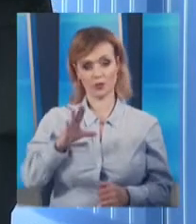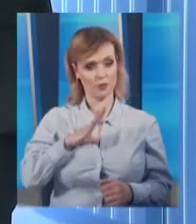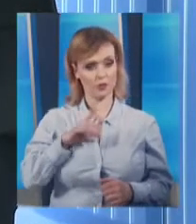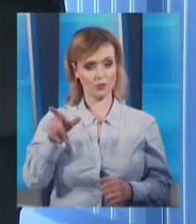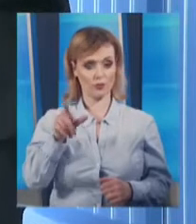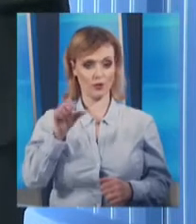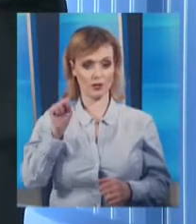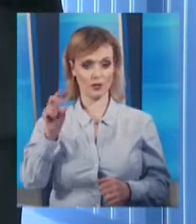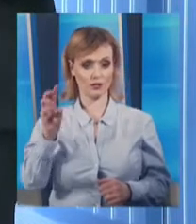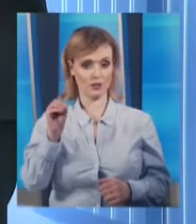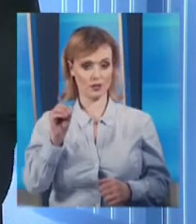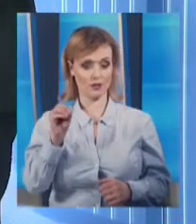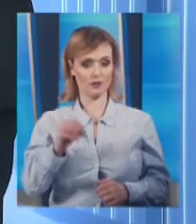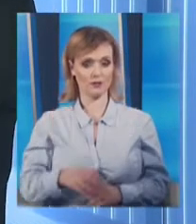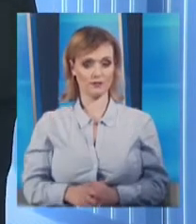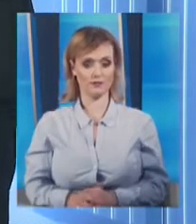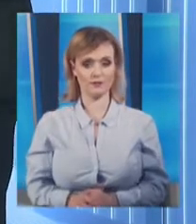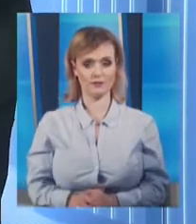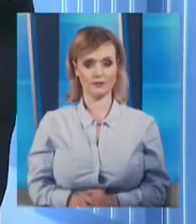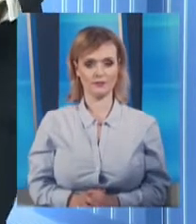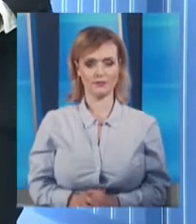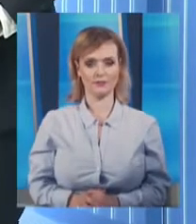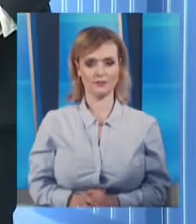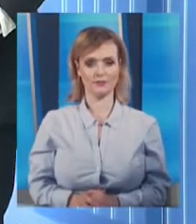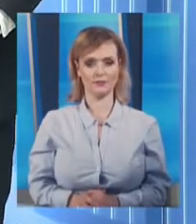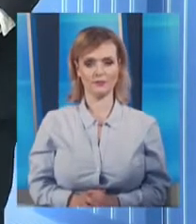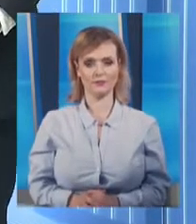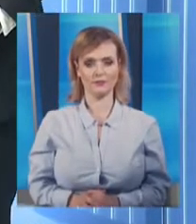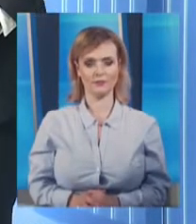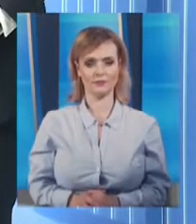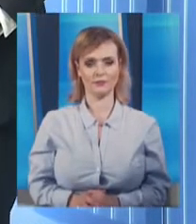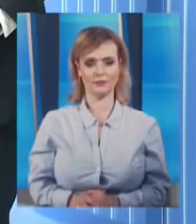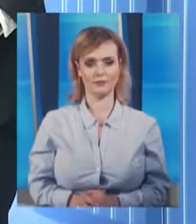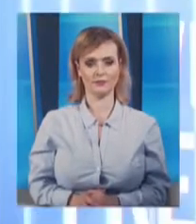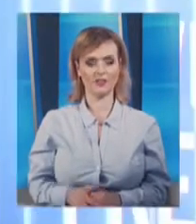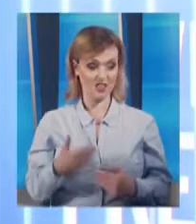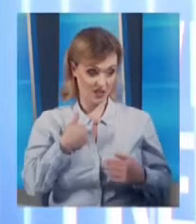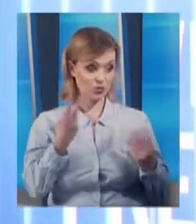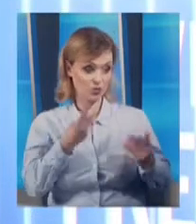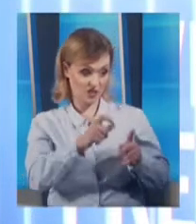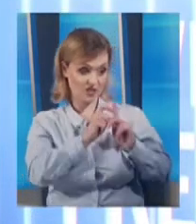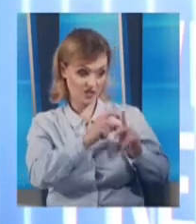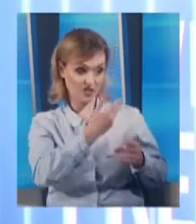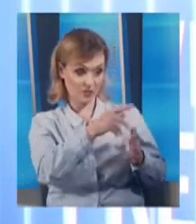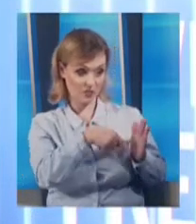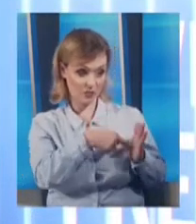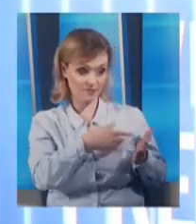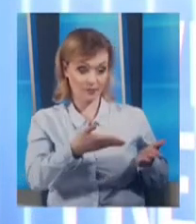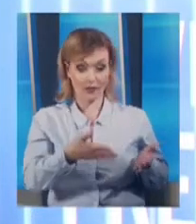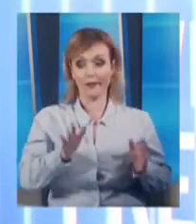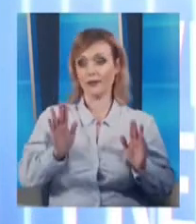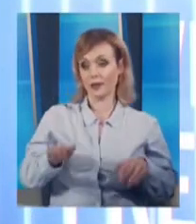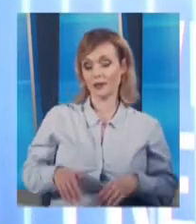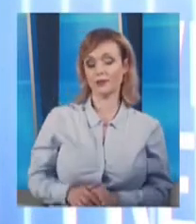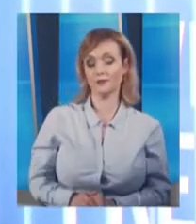Năstase, cum am ajuns eu să dau răspunsul la întrebări? Dar asta e. Păi, asta e... Și dacă nu aveți întrebări la